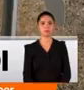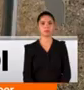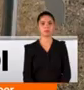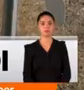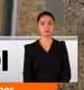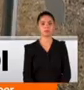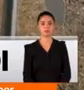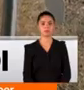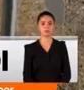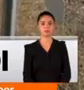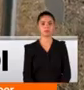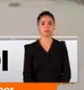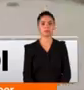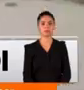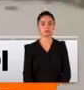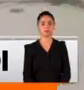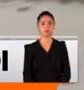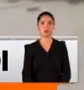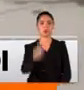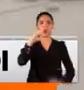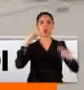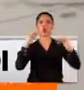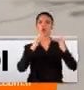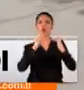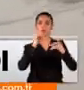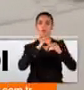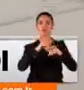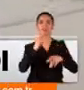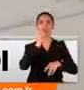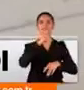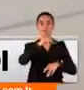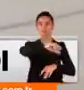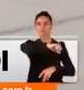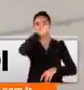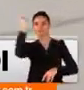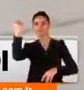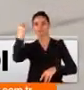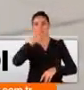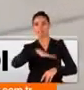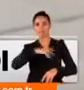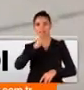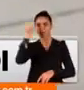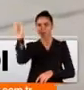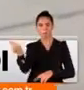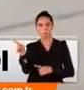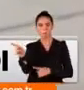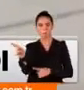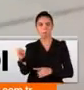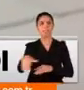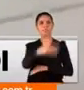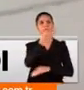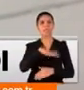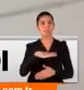Baktım ki tren bana vuruyor, kendimi kurtardım. Hemzemin geçitteki bariyeri eliyle kaldırıp geçmeye çalıştı.